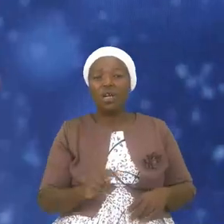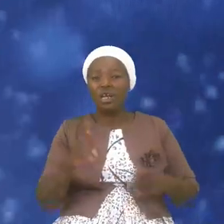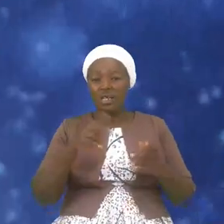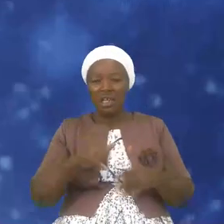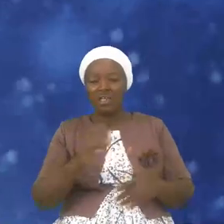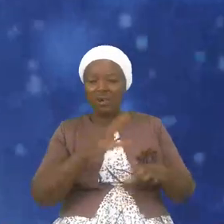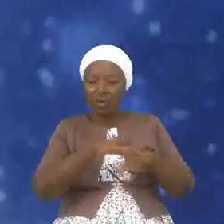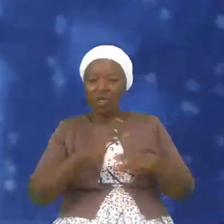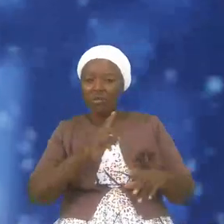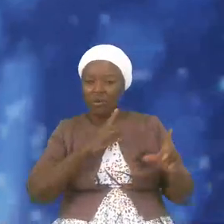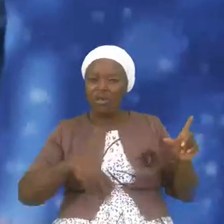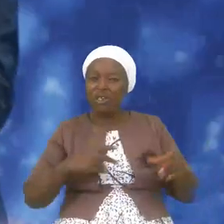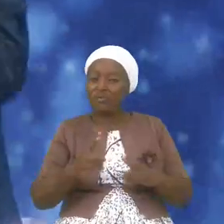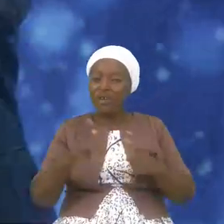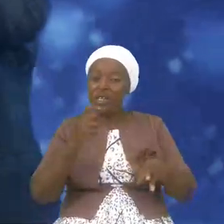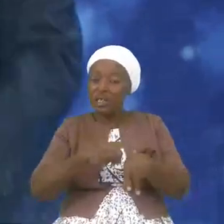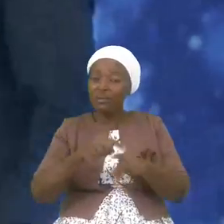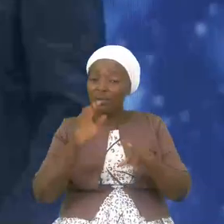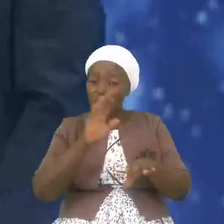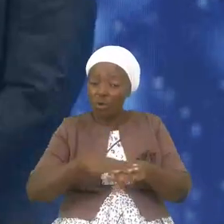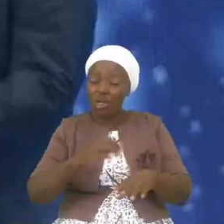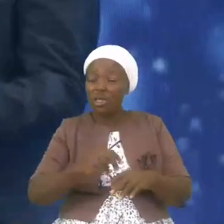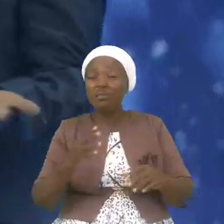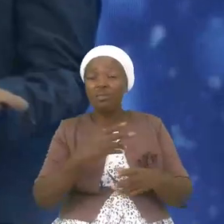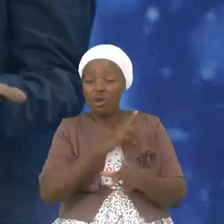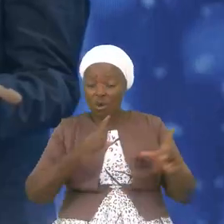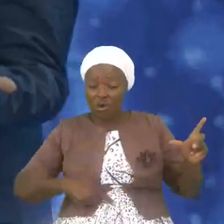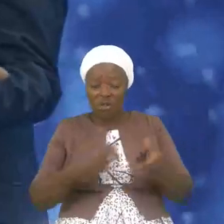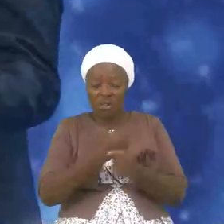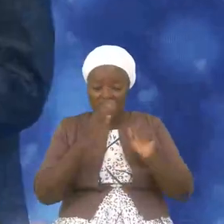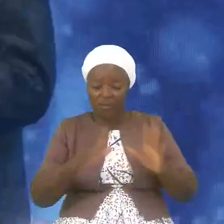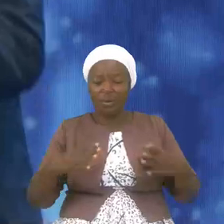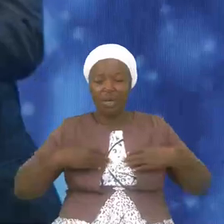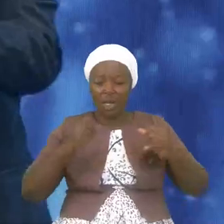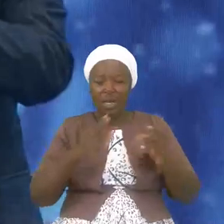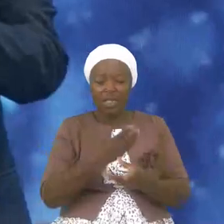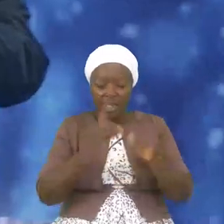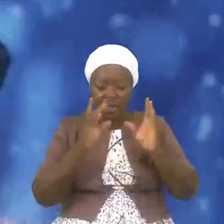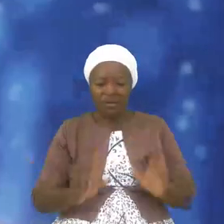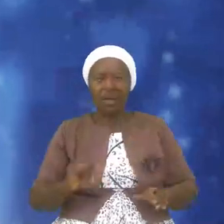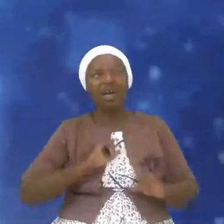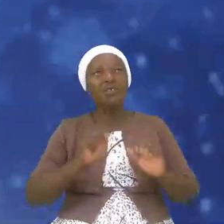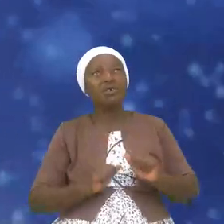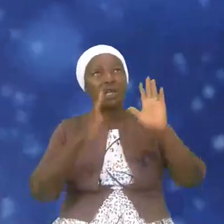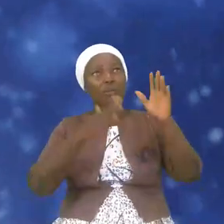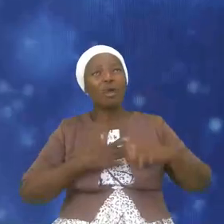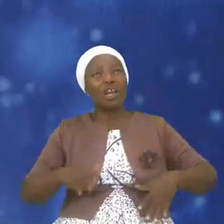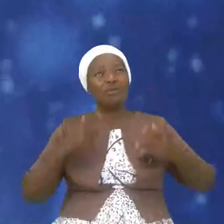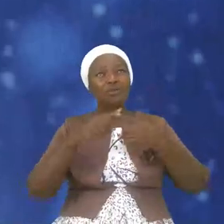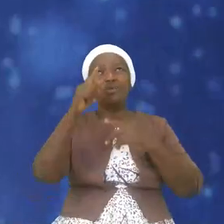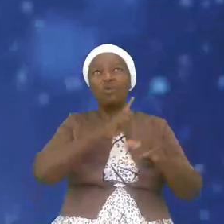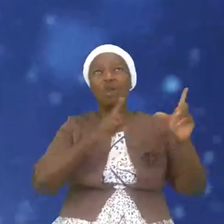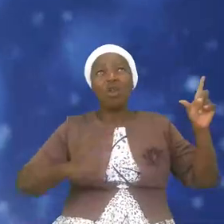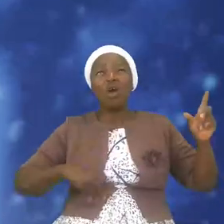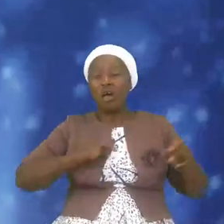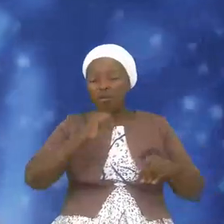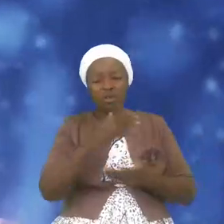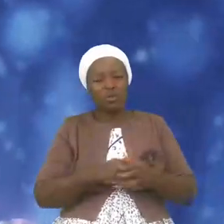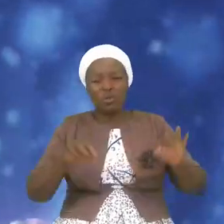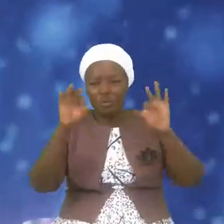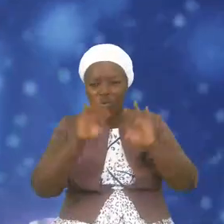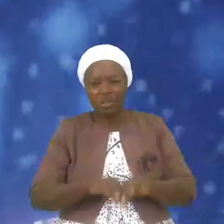que tu l'appelles Seigneur, sauveur, guérisseur, libérateur, je m'abandonne ta vie, Seigneur. Je ne suis